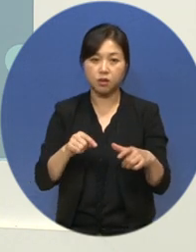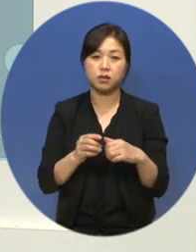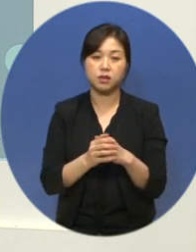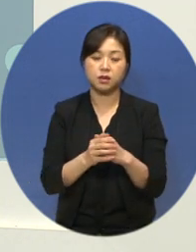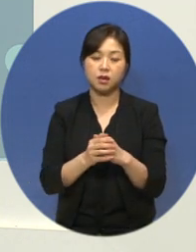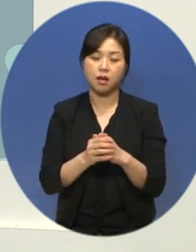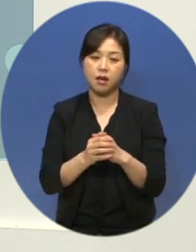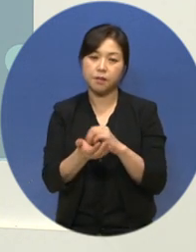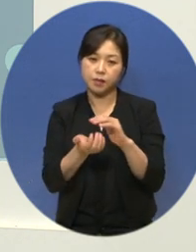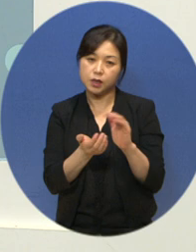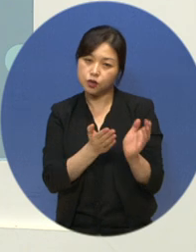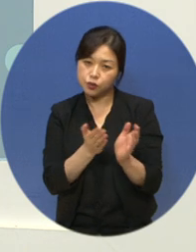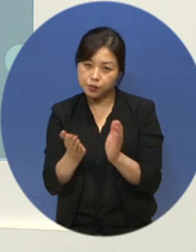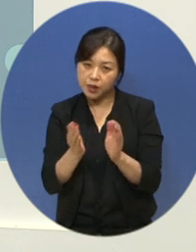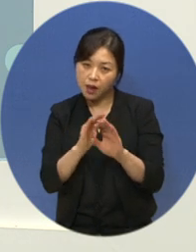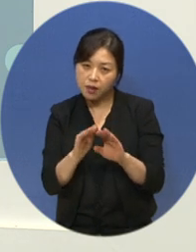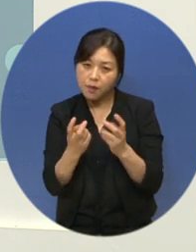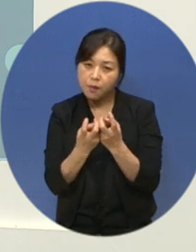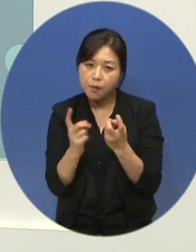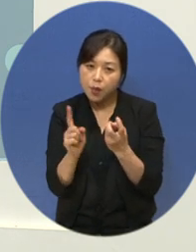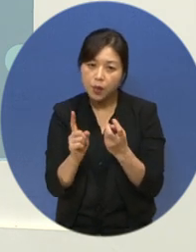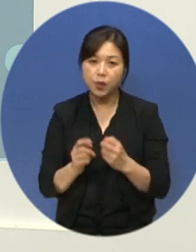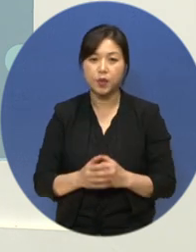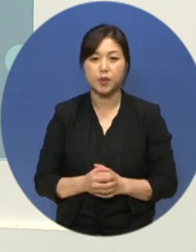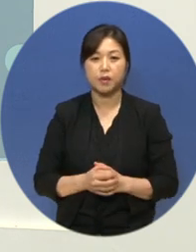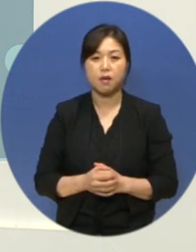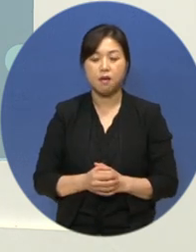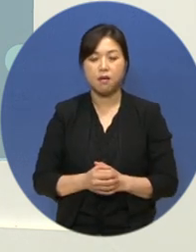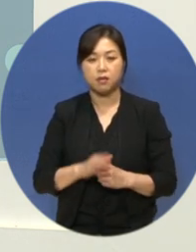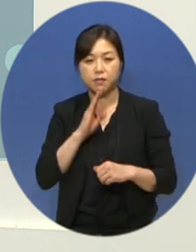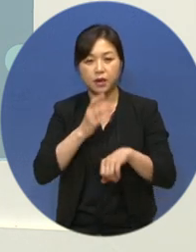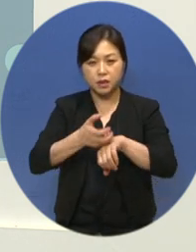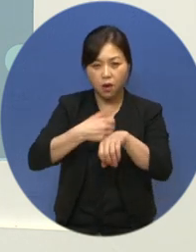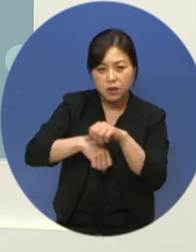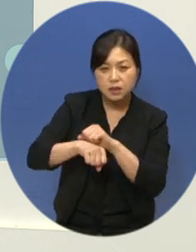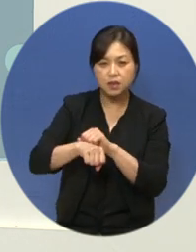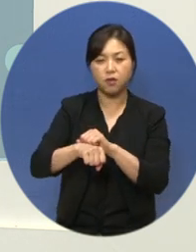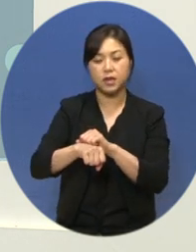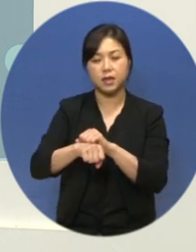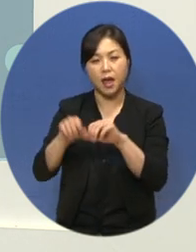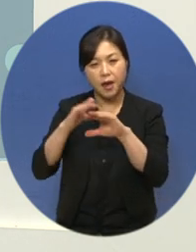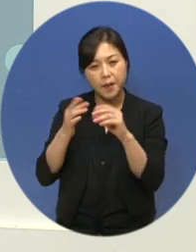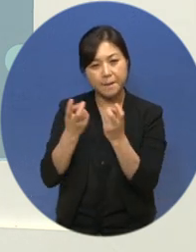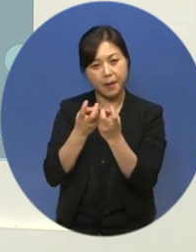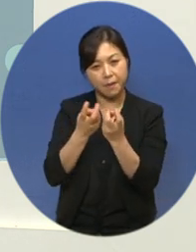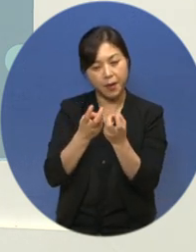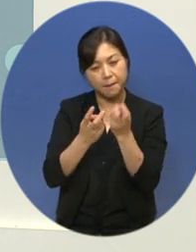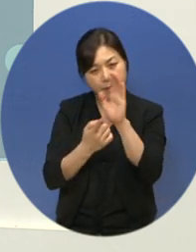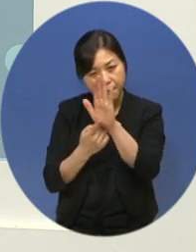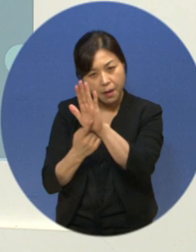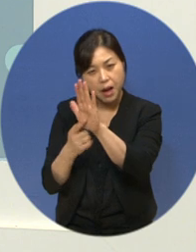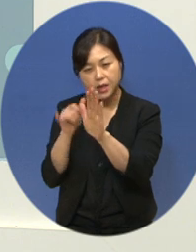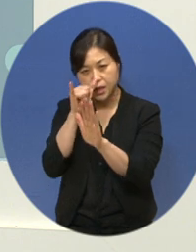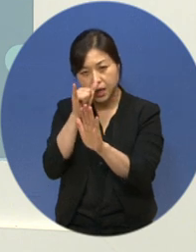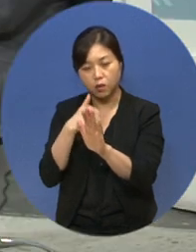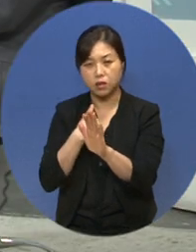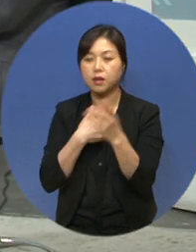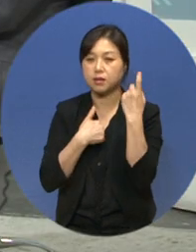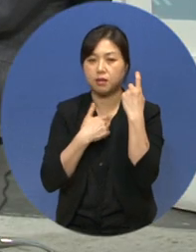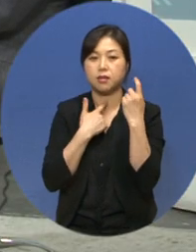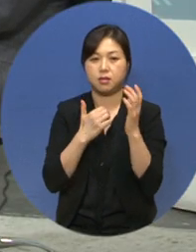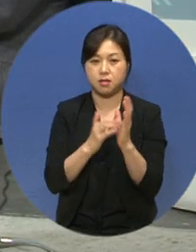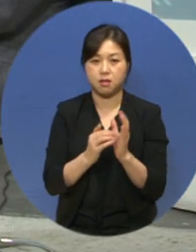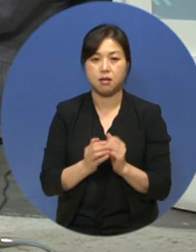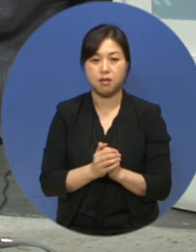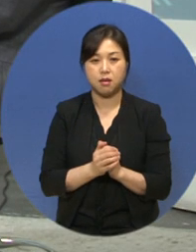대비 하고 계시는지 제가 들기 볼 굉장히 적극적인 예 맛의 책을 낸 오셨다고 했는데 그 충남 의